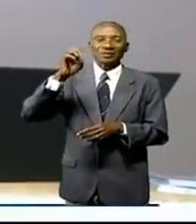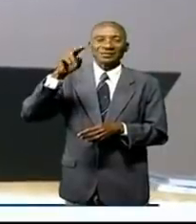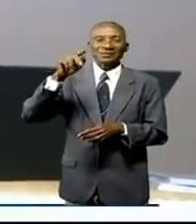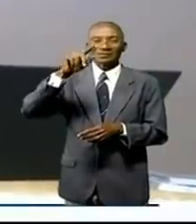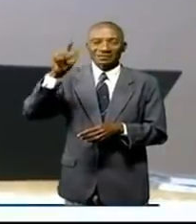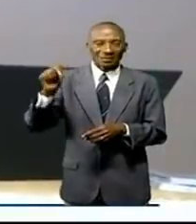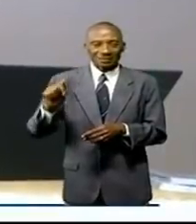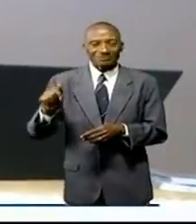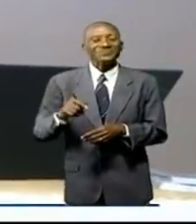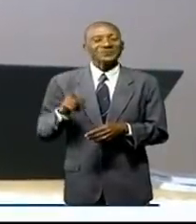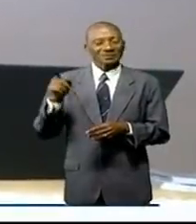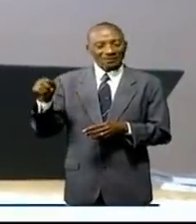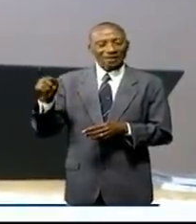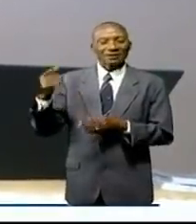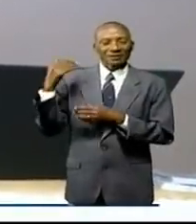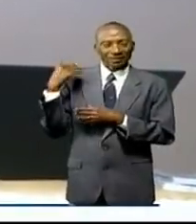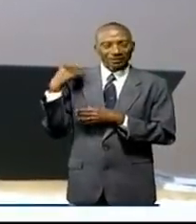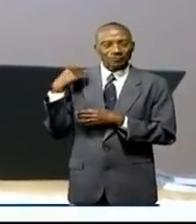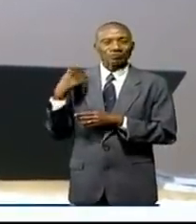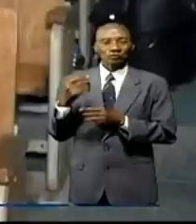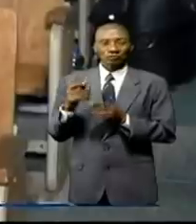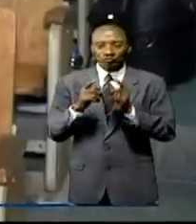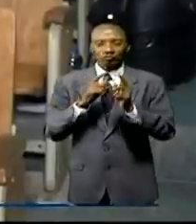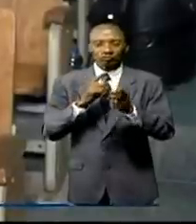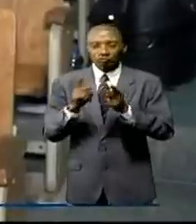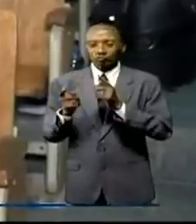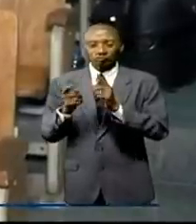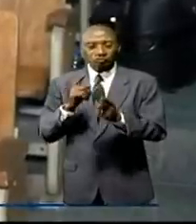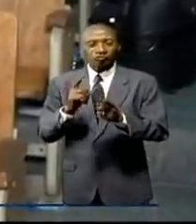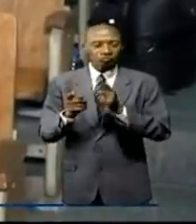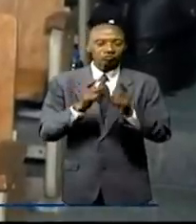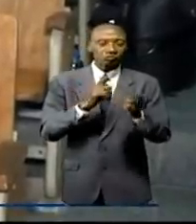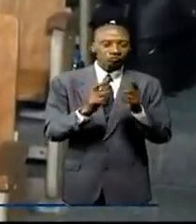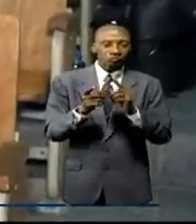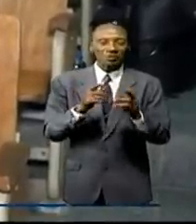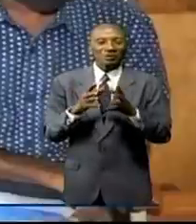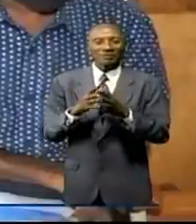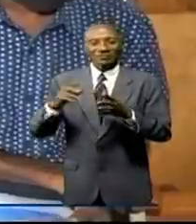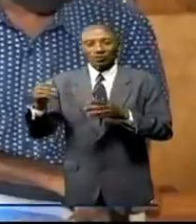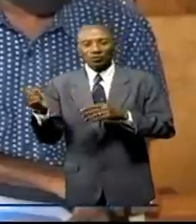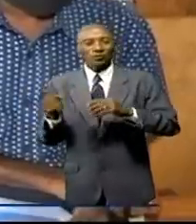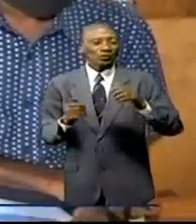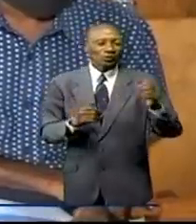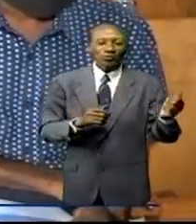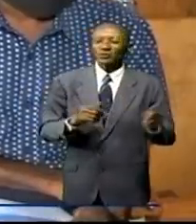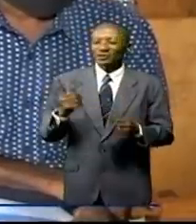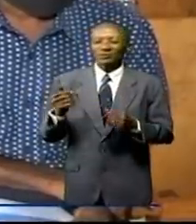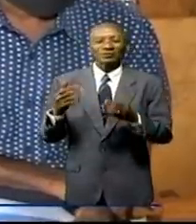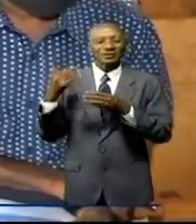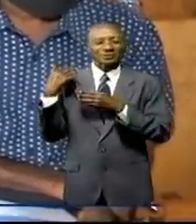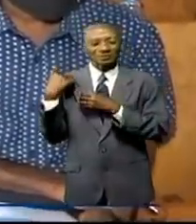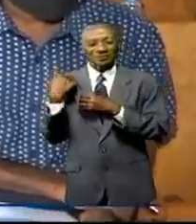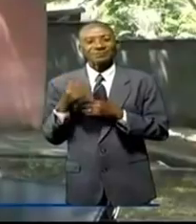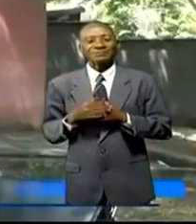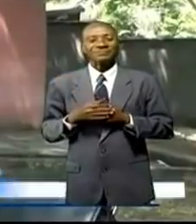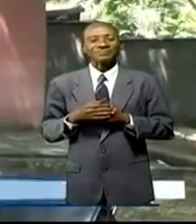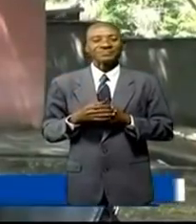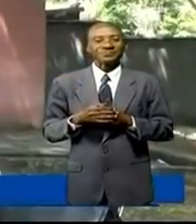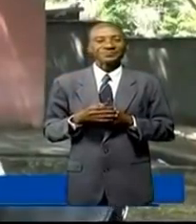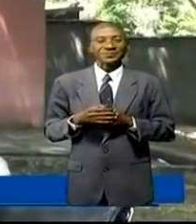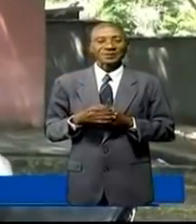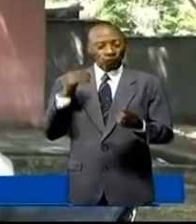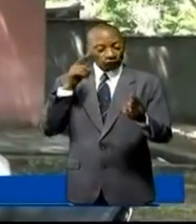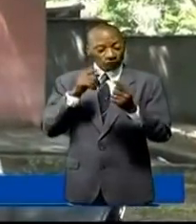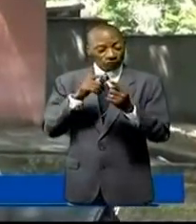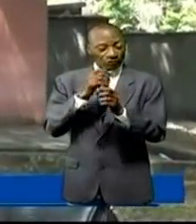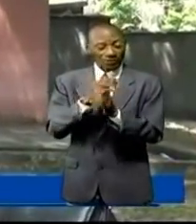il a partagé et vulgarisé le processus ITIE. Une réflexion très appréciée et encouragée. Le but est atteint parce qu'on